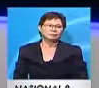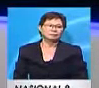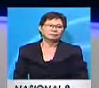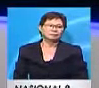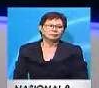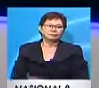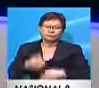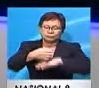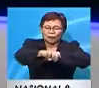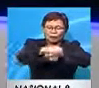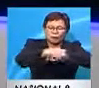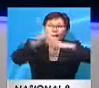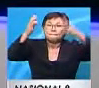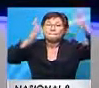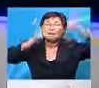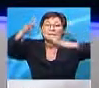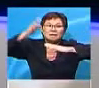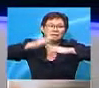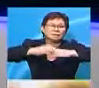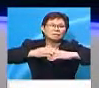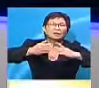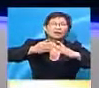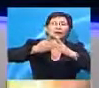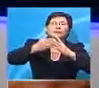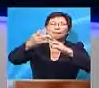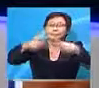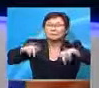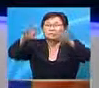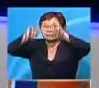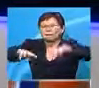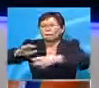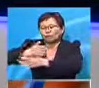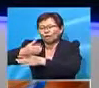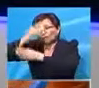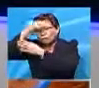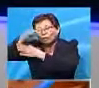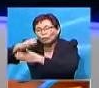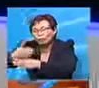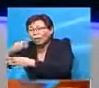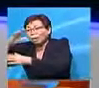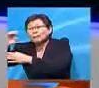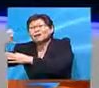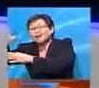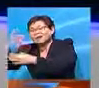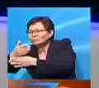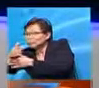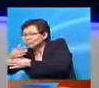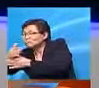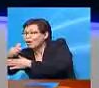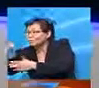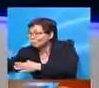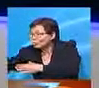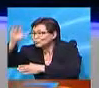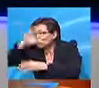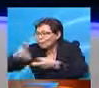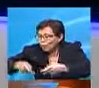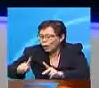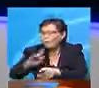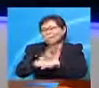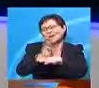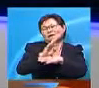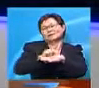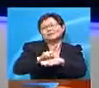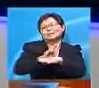Pengeksport tempatan yang berjaya menembusi pasaran ASEAN digesa berkongsi pengetahuan dengan syarikat lain bagi membolehkan mereka mencari peluang perniagaan